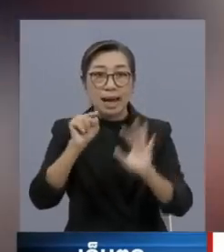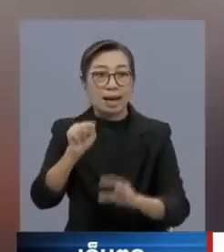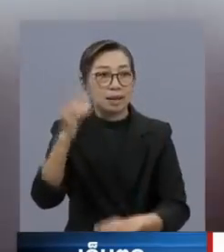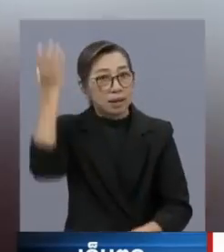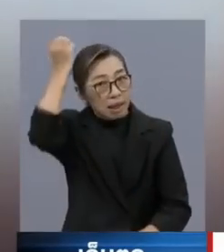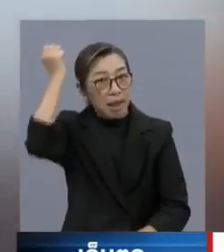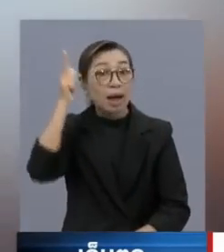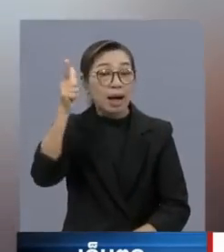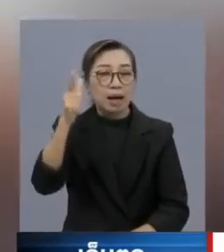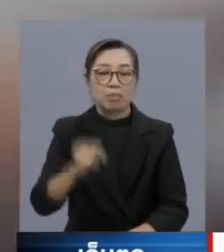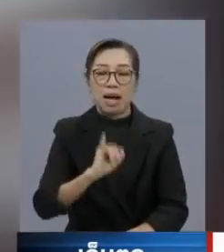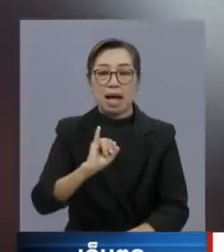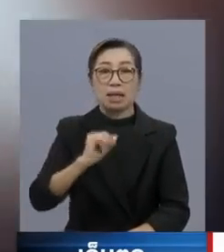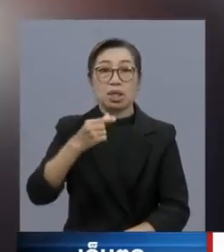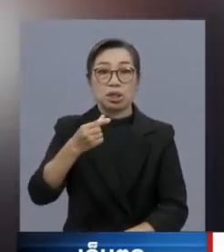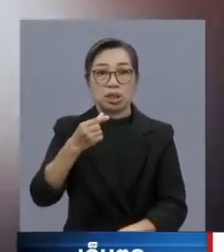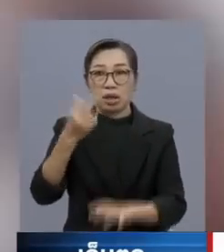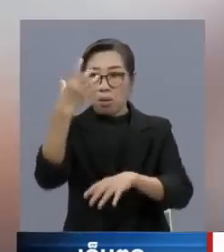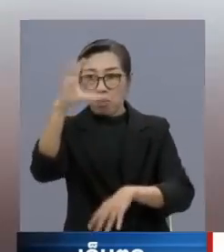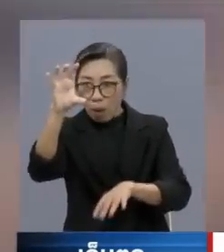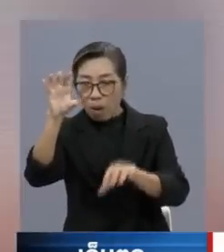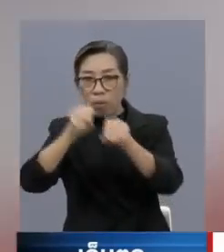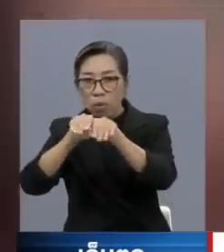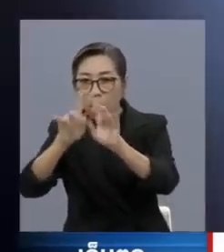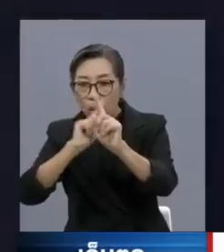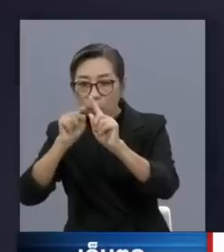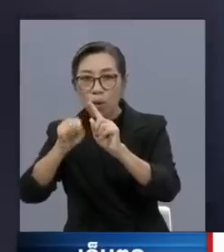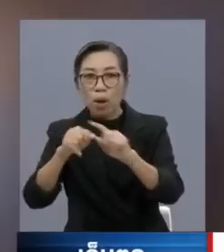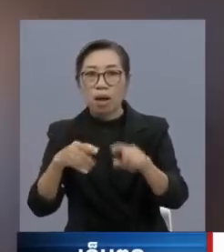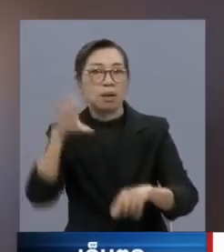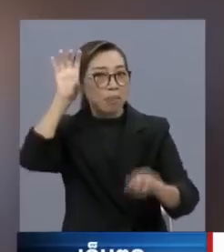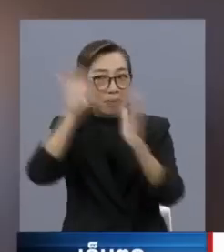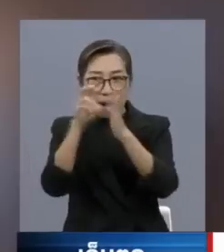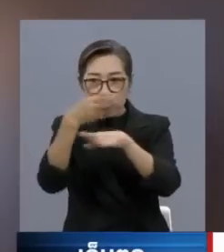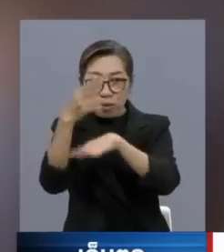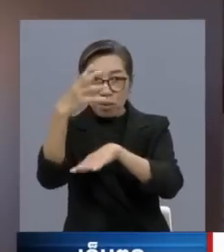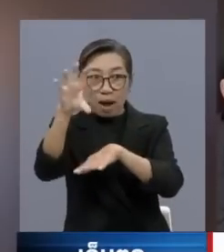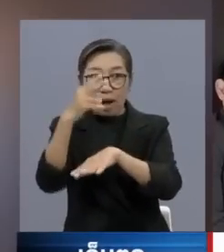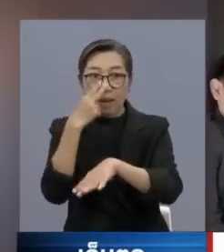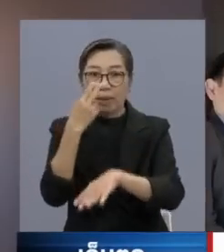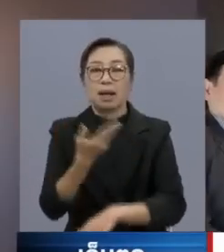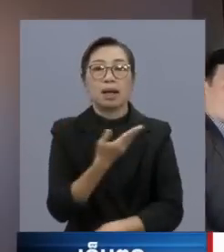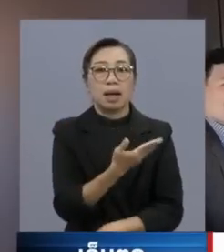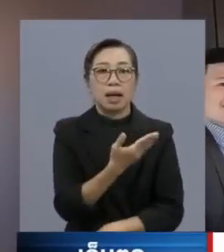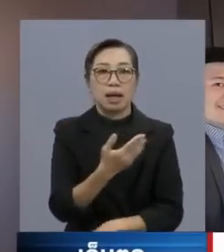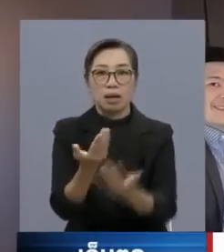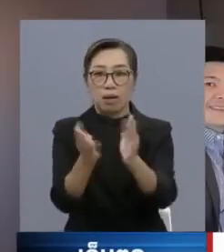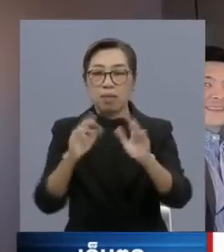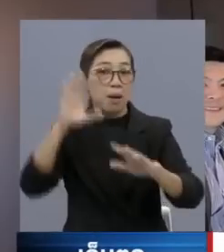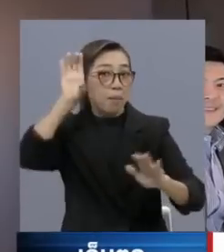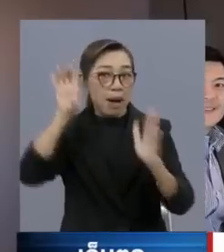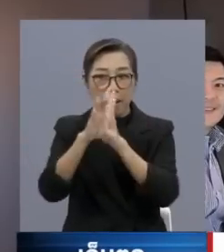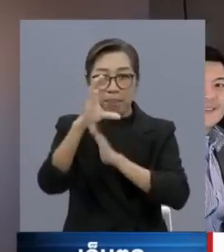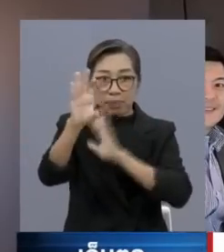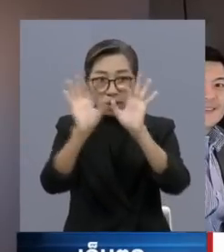งอิ๊งเองลง IG story ด้วยเนี่ยนะครับวงหารือกัน2พรรคแล้วก็ลงภาพเนี่ยครับเป็นภาพนี้เ